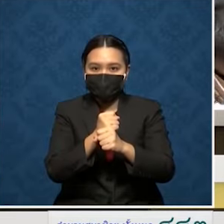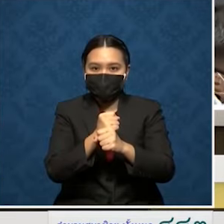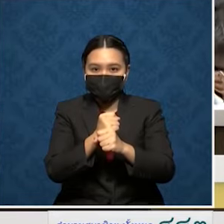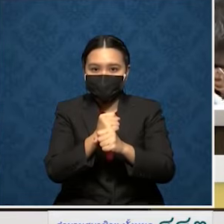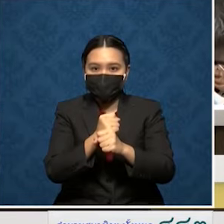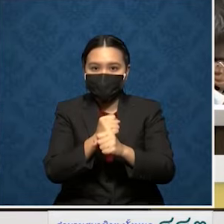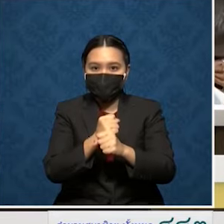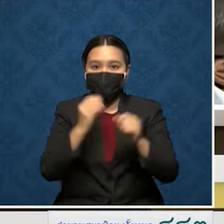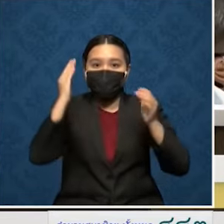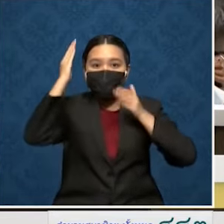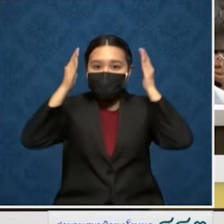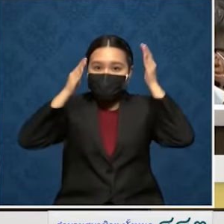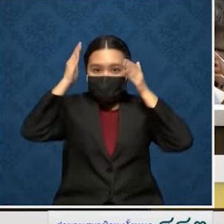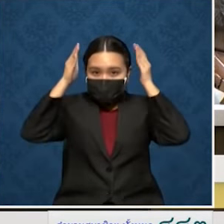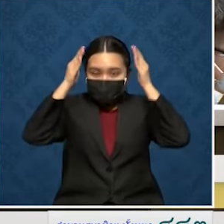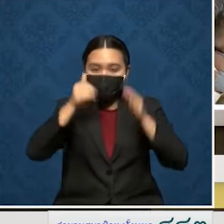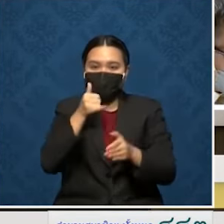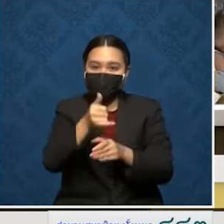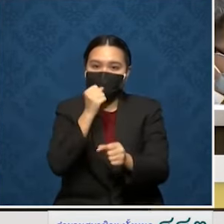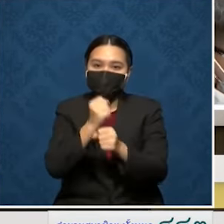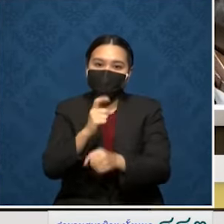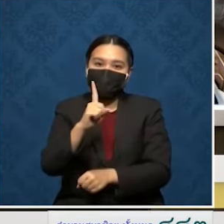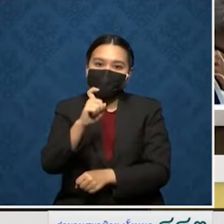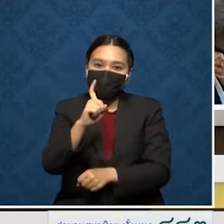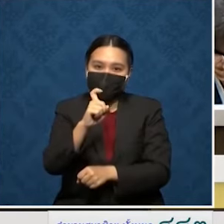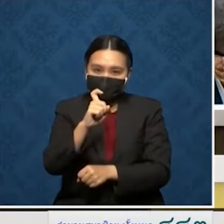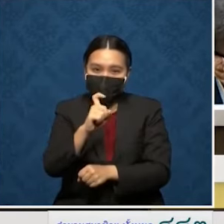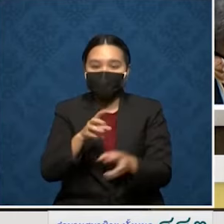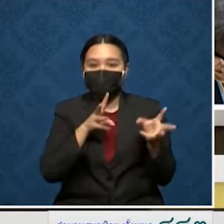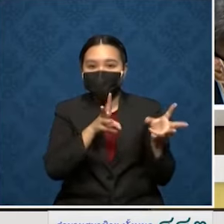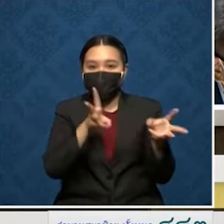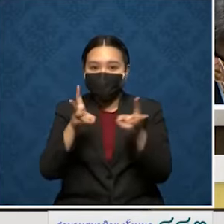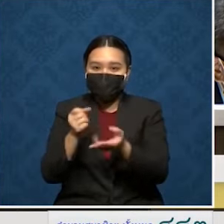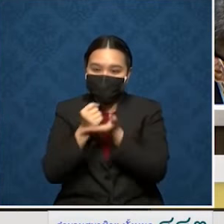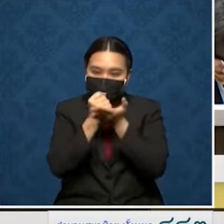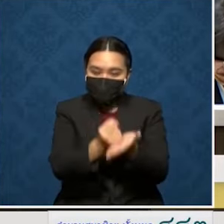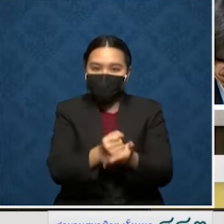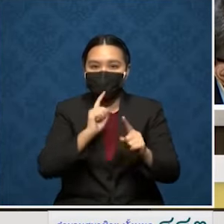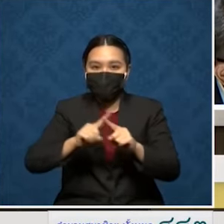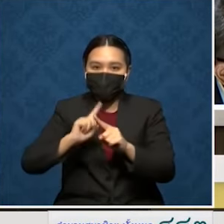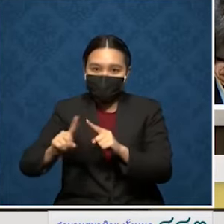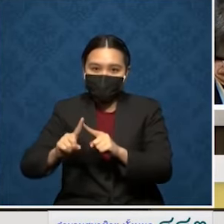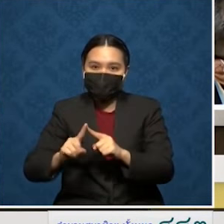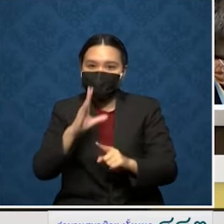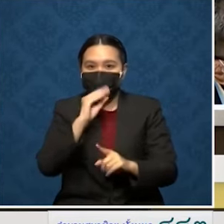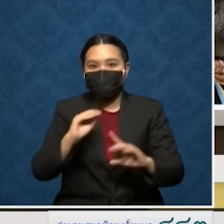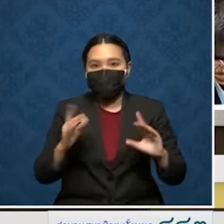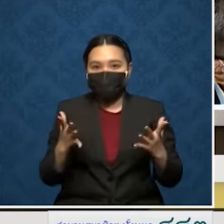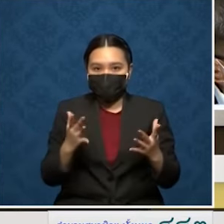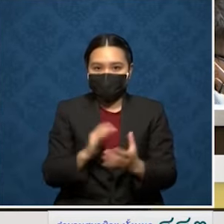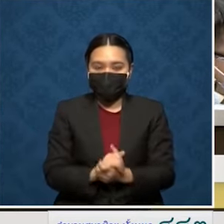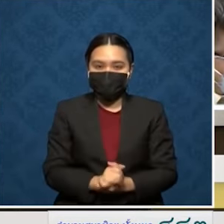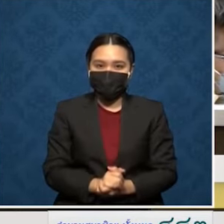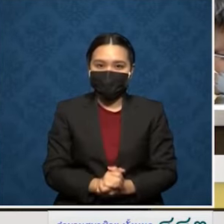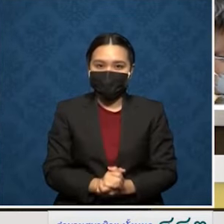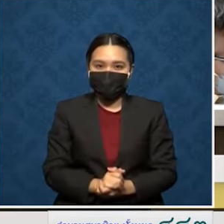นที่มาเลเซียแต่เราไม่พูดถึงเรื่องมาตรการในการเยียวยาการช่วยเหลือให้กับพี่น้องผู้สร้างแรงงานให้กับประเทศไทยเลย